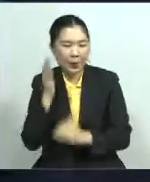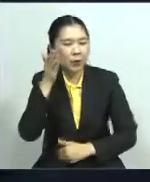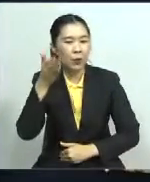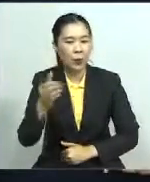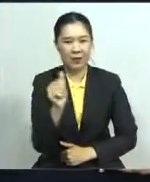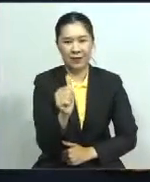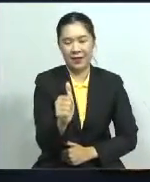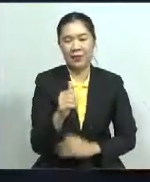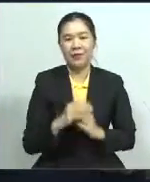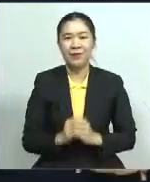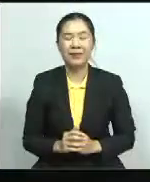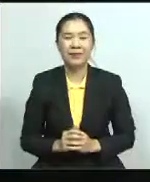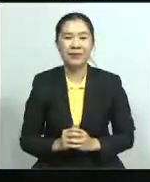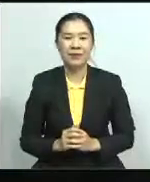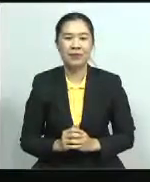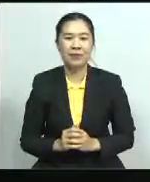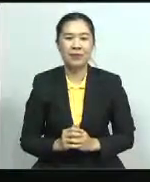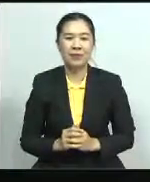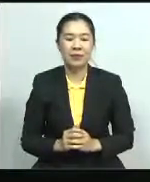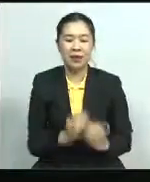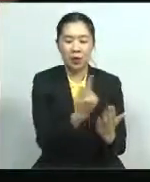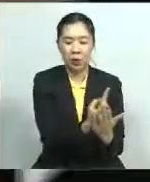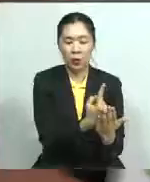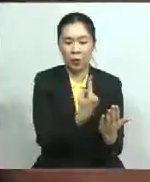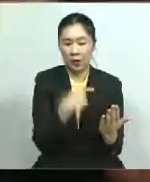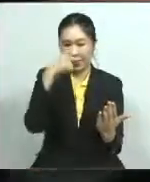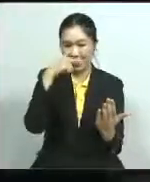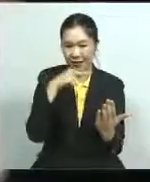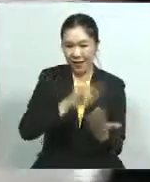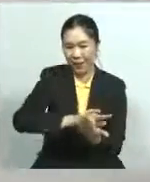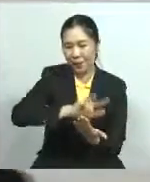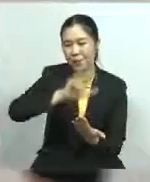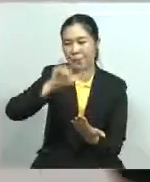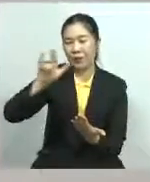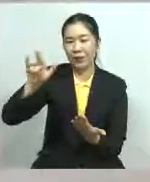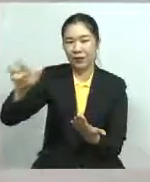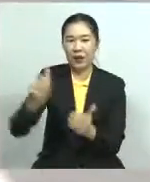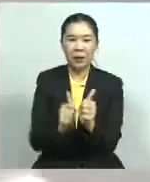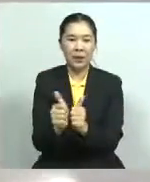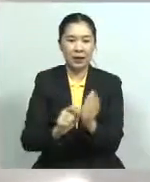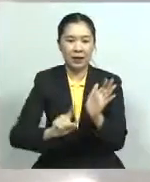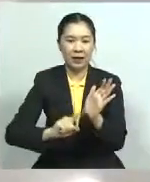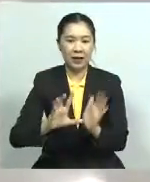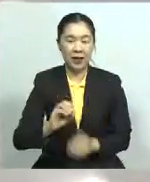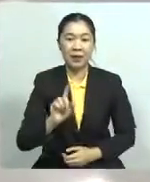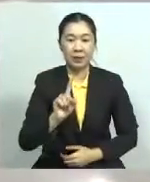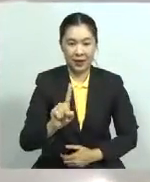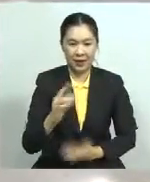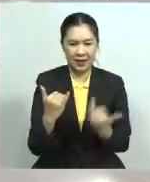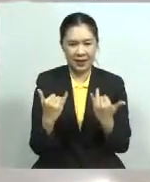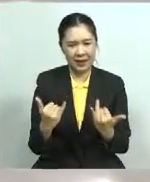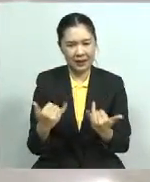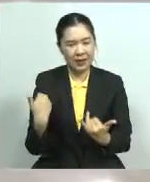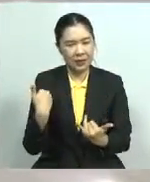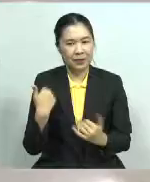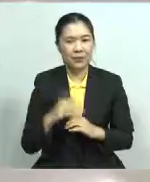ต่อไปนะคะสำหรับการจัดส่งผู้แทนประเทศไทยไปแข่งขันเคมีโอลิมปิกระหว่างประเทศครั้งที่51นี้นะคะก็มี